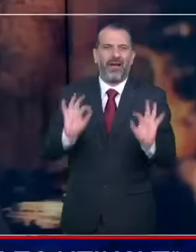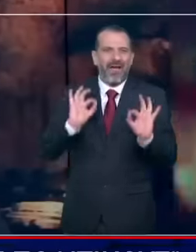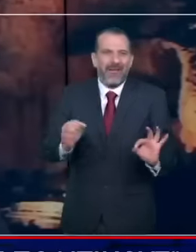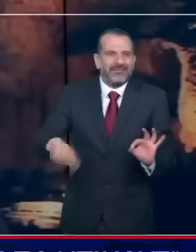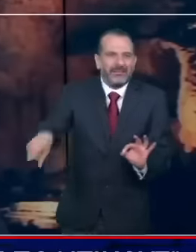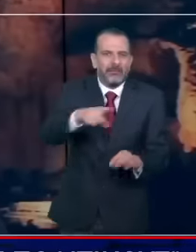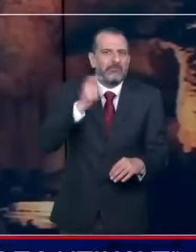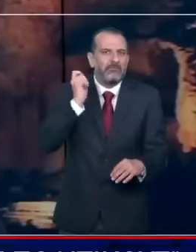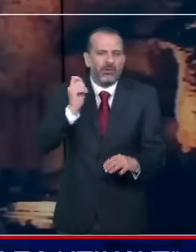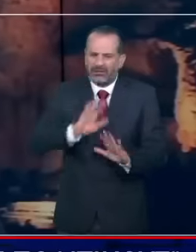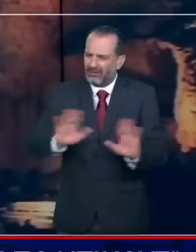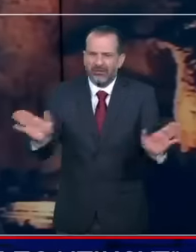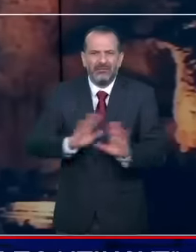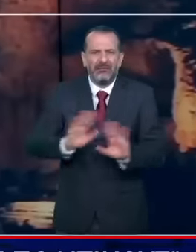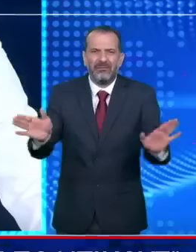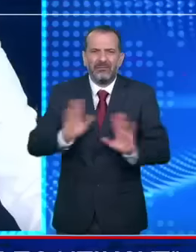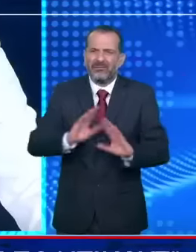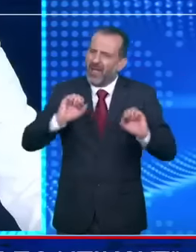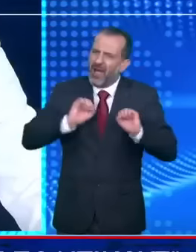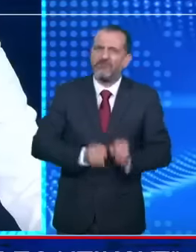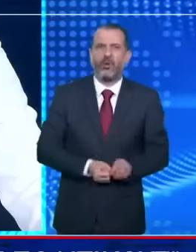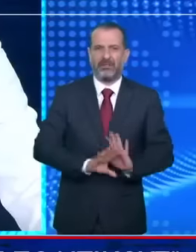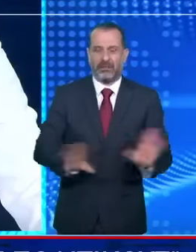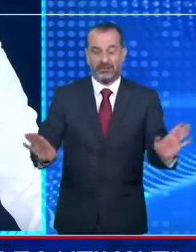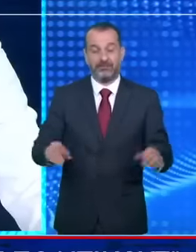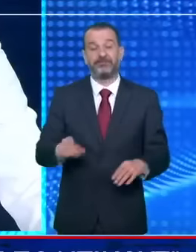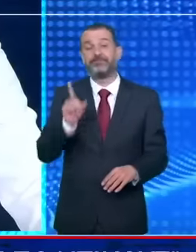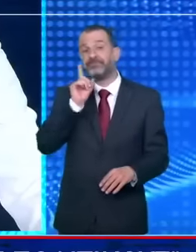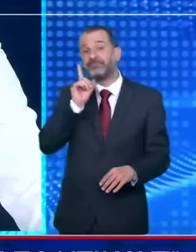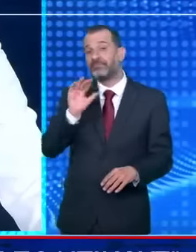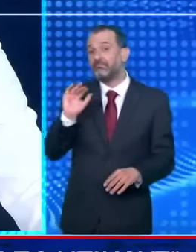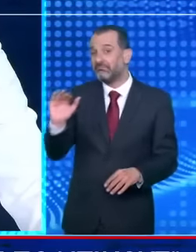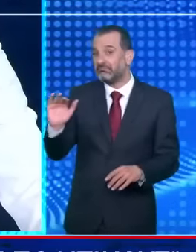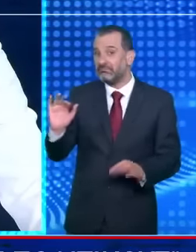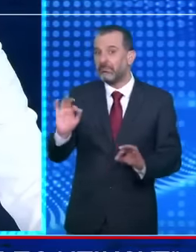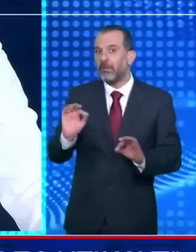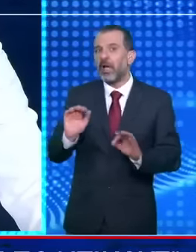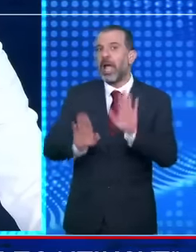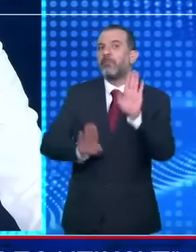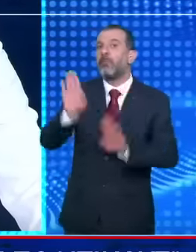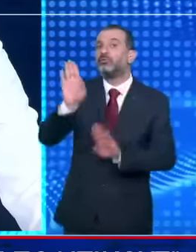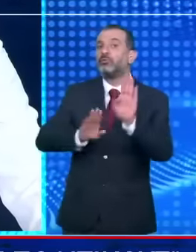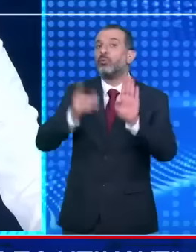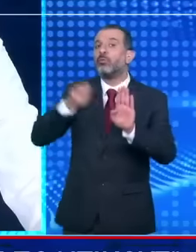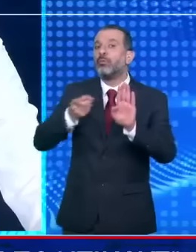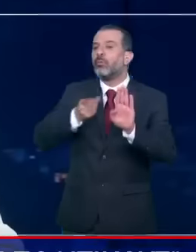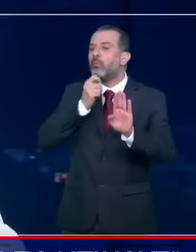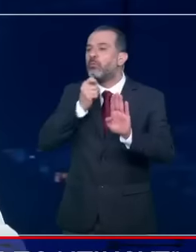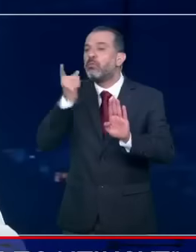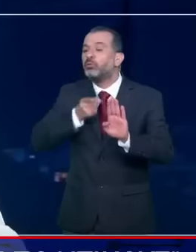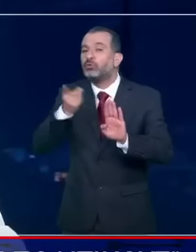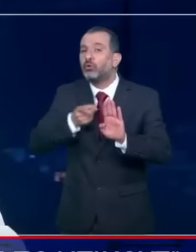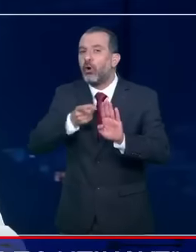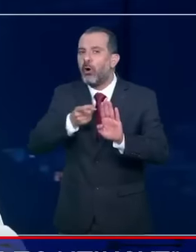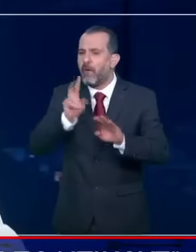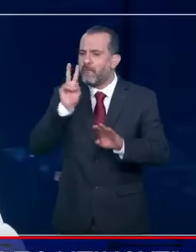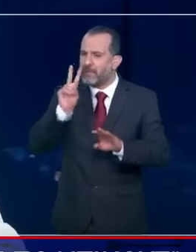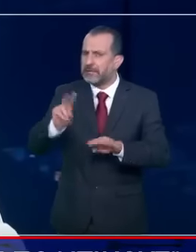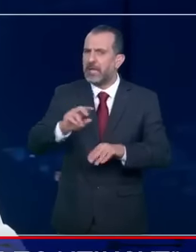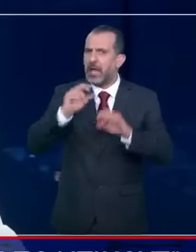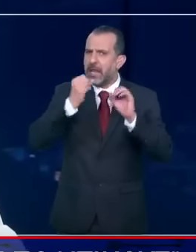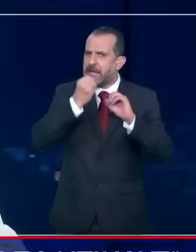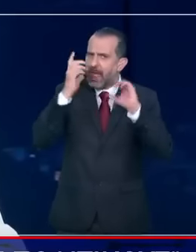Έχει απογοητευτεί από την πολιτική στη χώρα? Δεν προκύπτει αυτό που λέτε από τις δημοσκοπήσεις, κύριε Πρόεδρε. Δηλαδή, δείχνει η Νέα Δημοκρατία